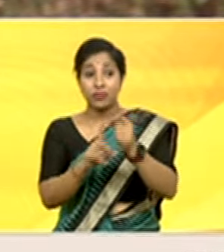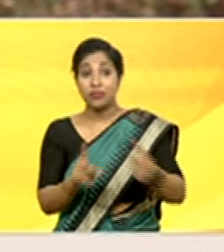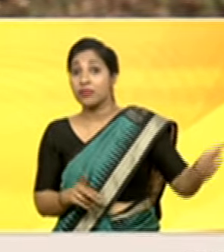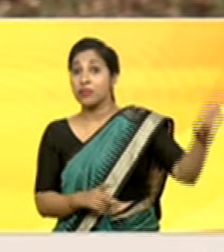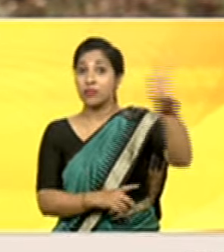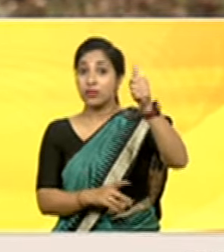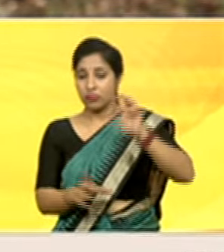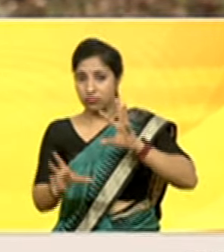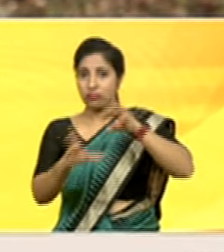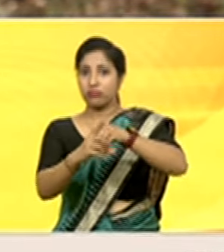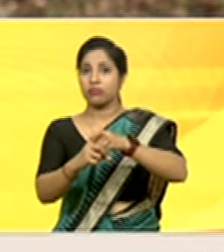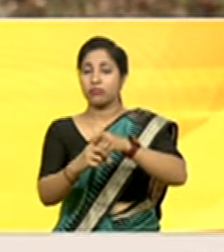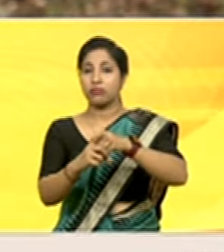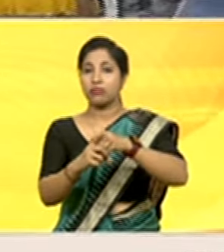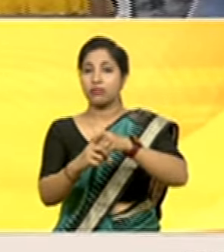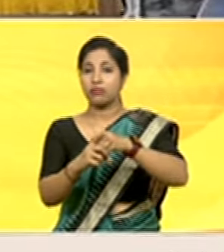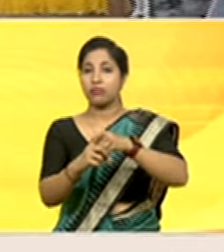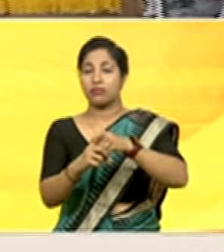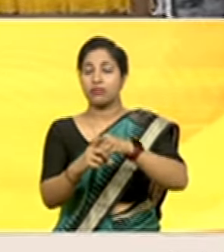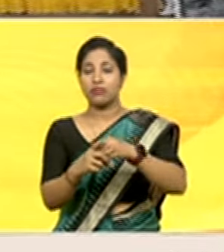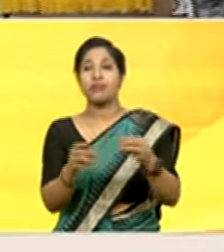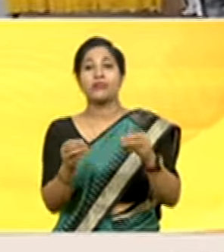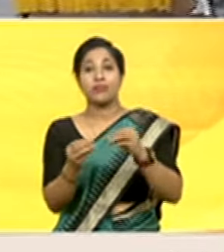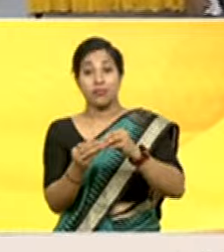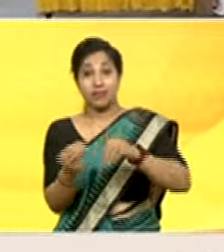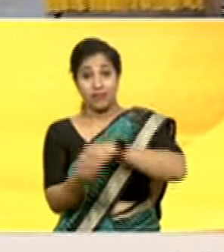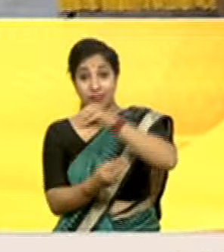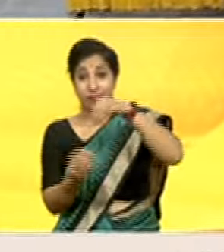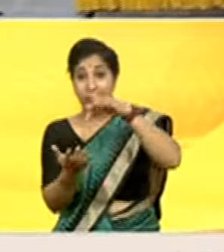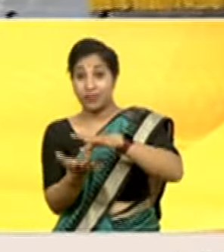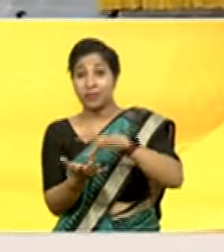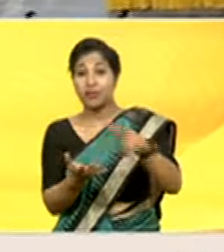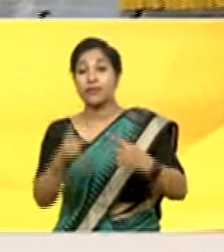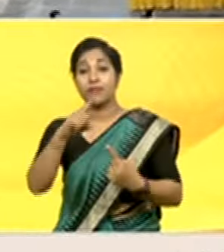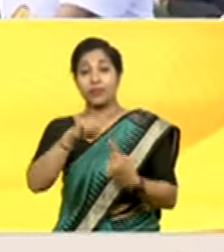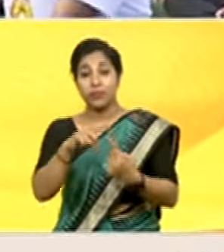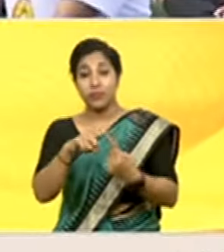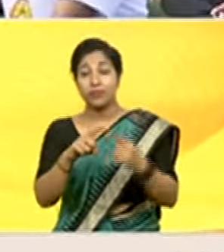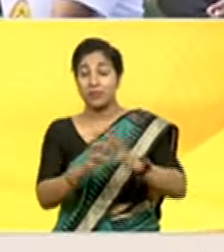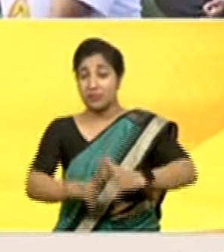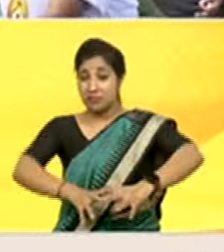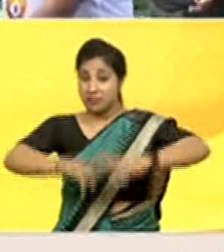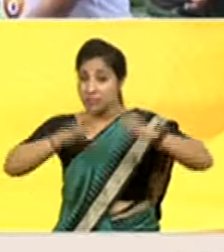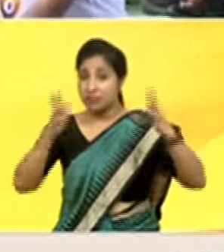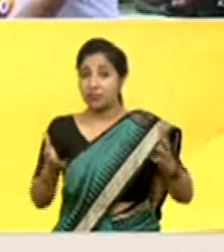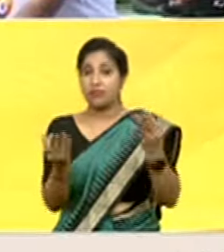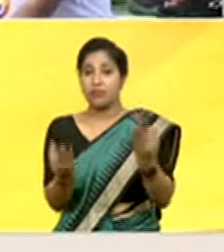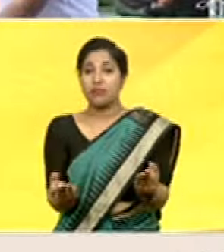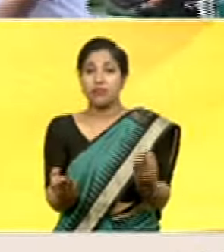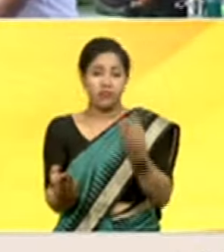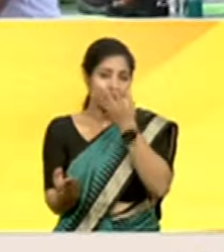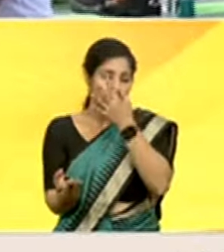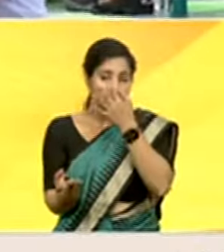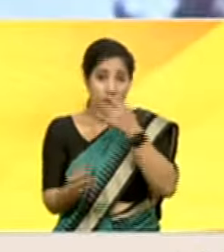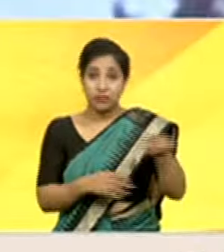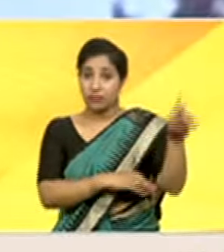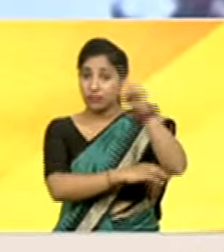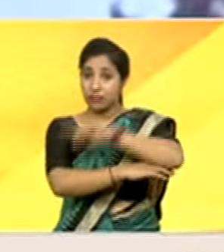जी ने भी हिस्सा लिया। भुटान के थिम्पू में भी एक बड़ा योग दिवस का कारकम हुआ